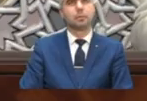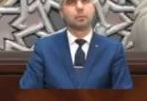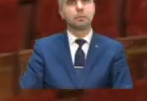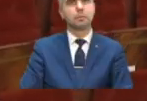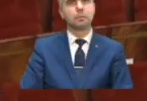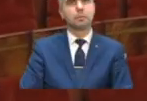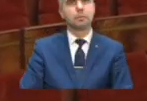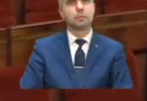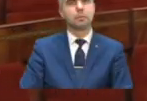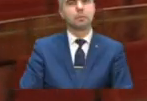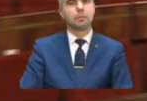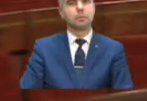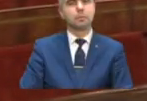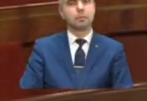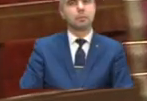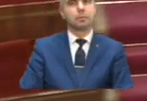تفضل السيد رئيس.